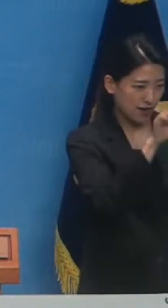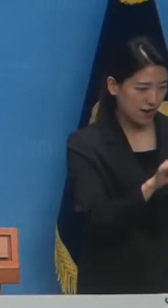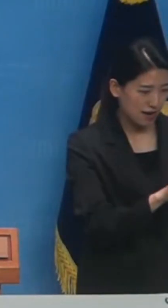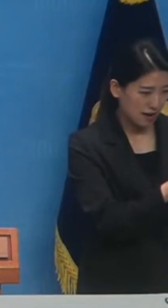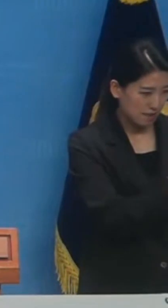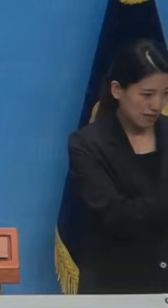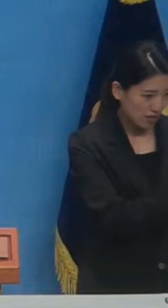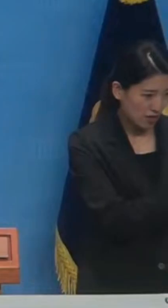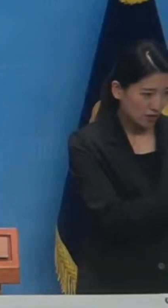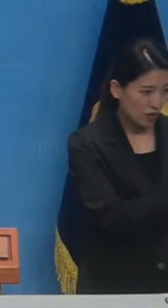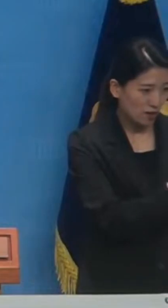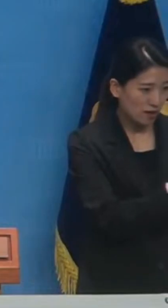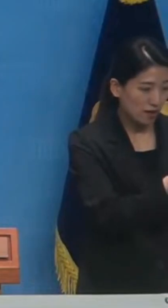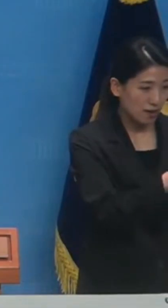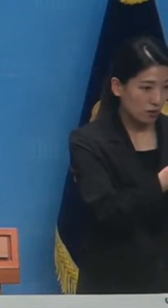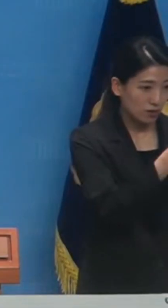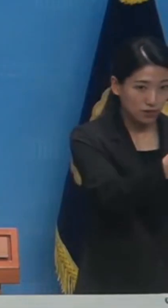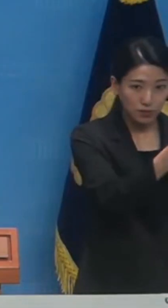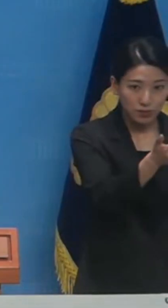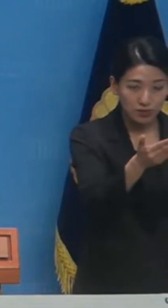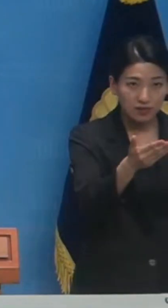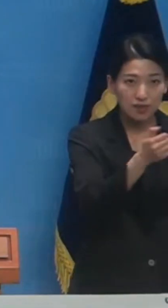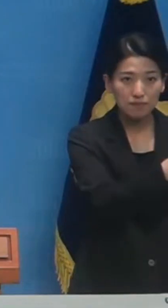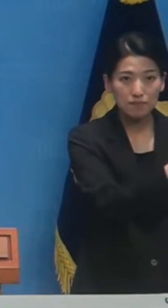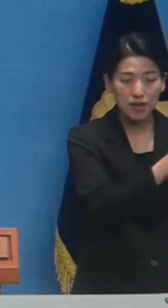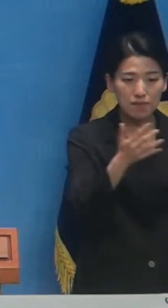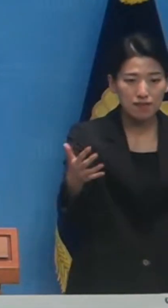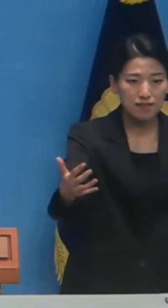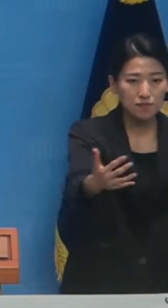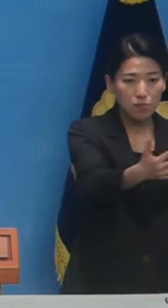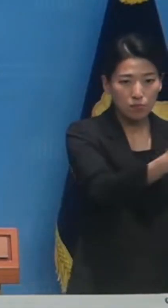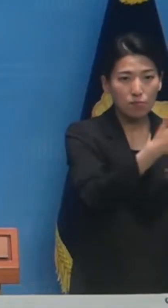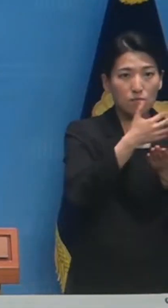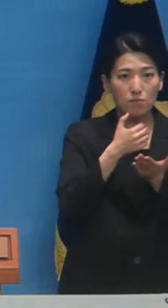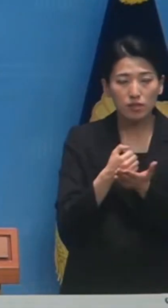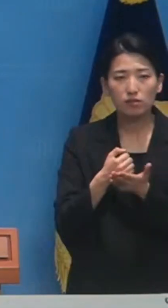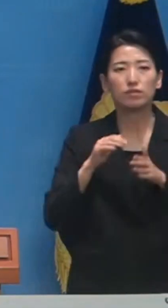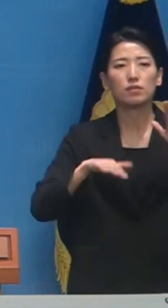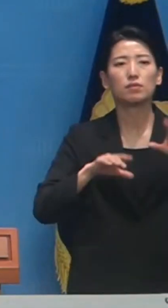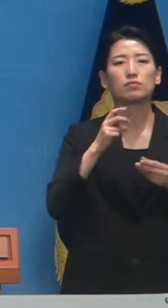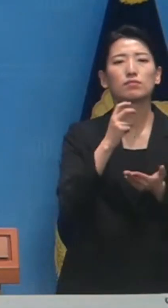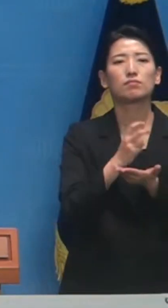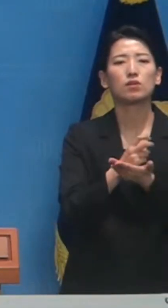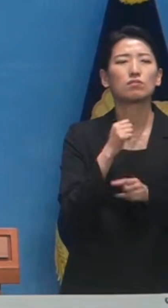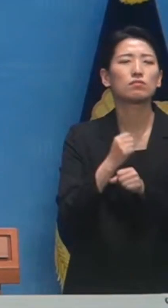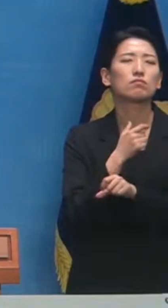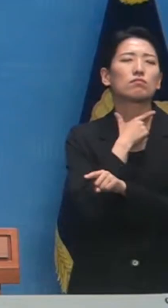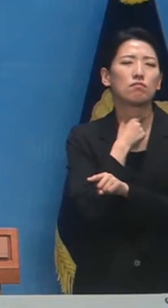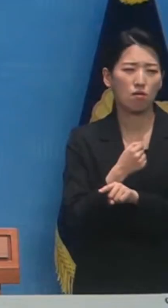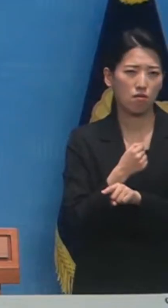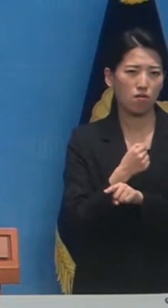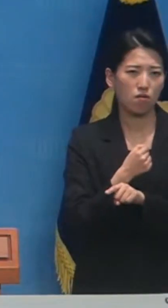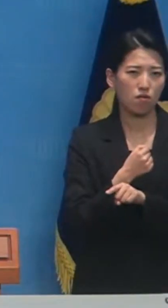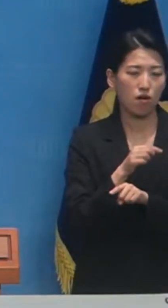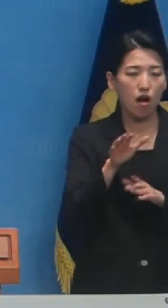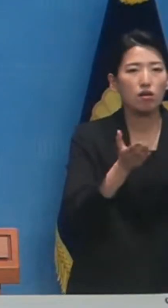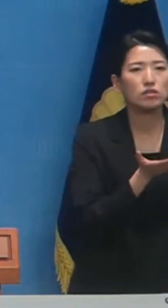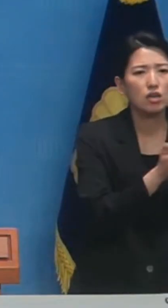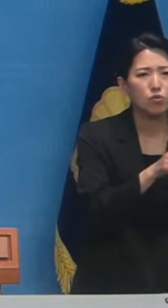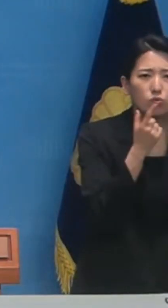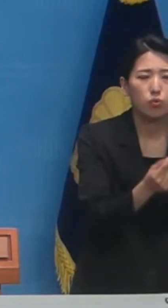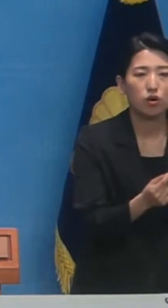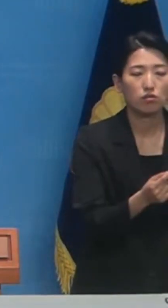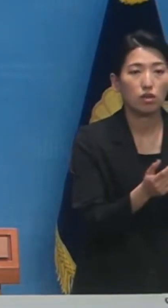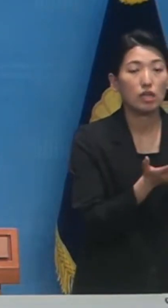발판으로 차별금지법을 제정하려고 합니다. 지금 제주도에도